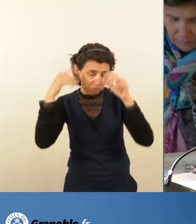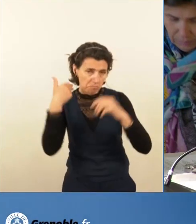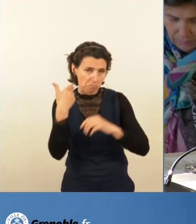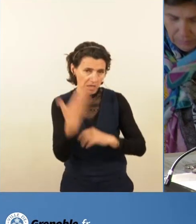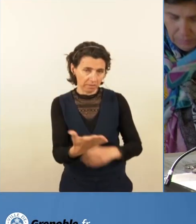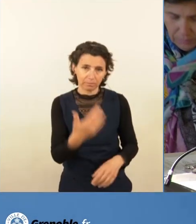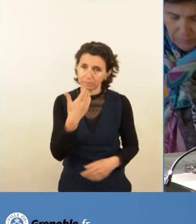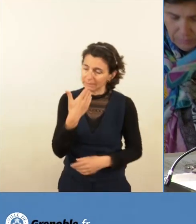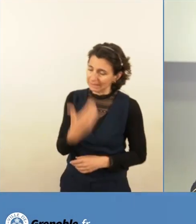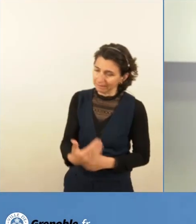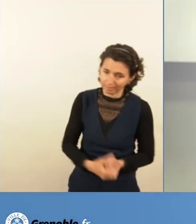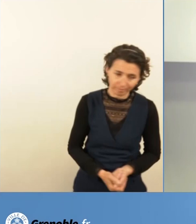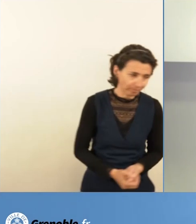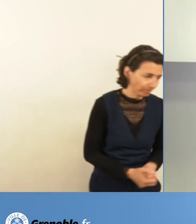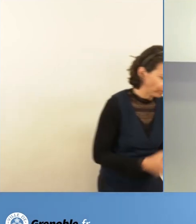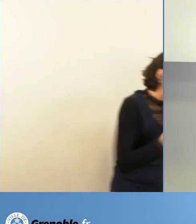merci